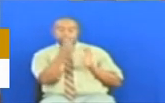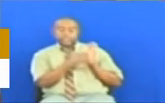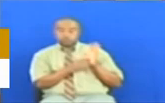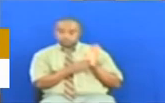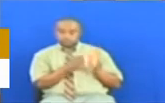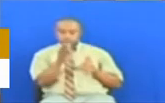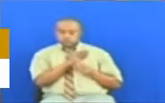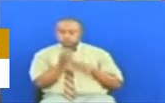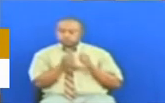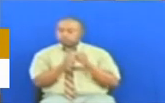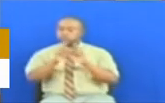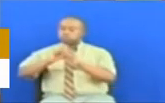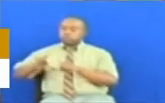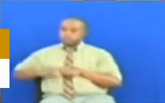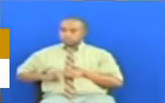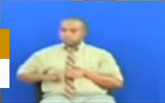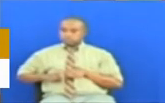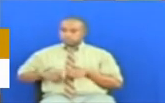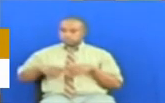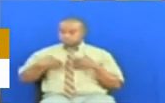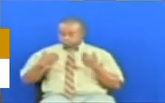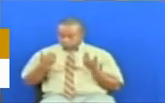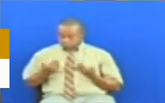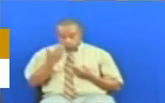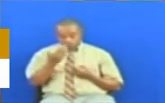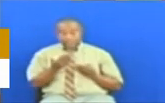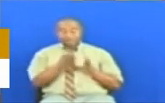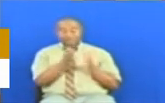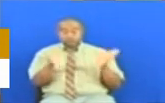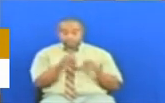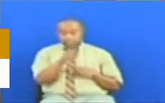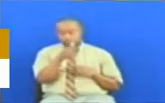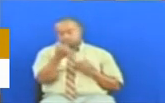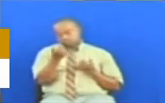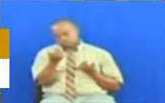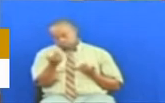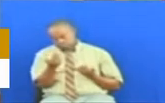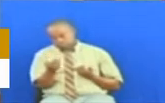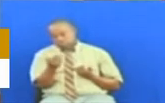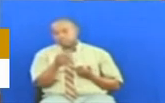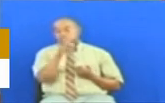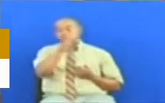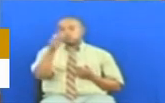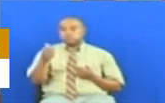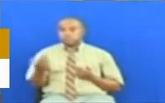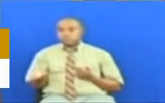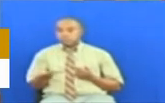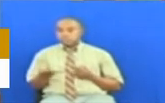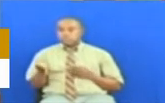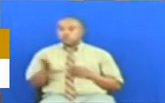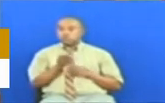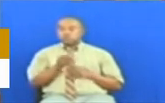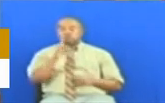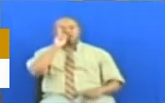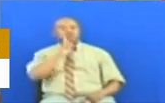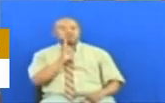mbalimbali. Hizo incentives ni zipi? Kwa mfano, patakuwa na mashauriano juu ya kodi za mafuta, ambazo hizi